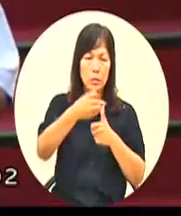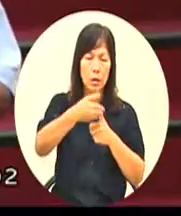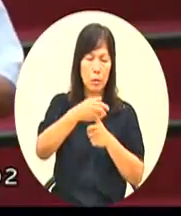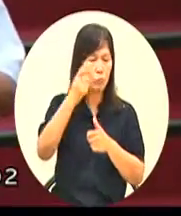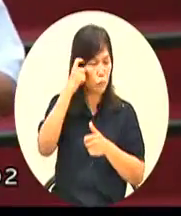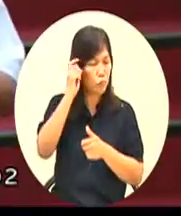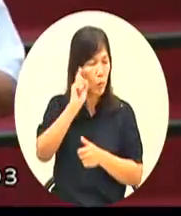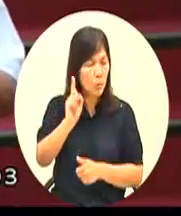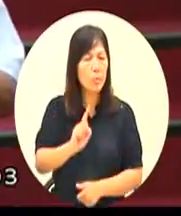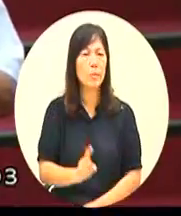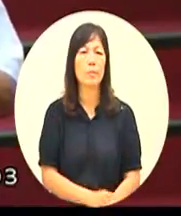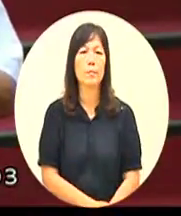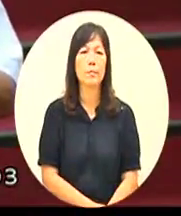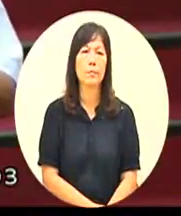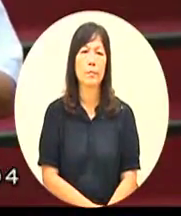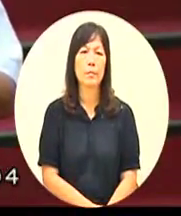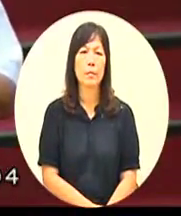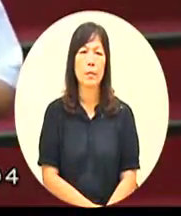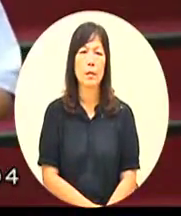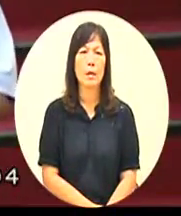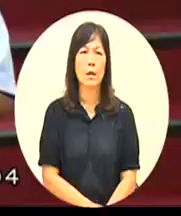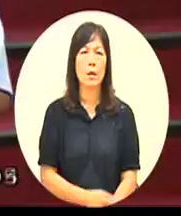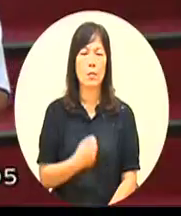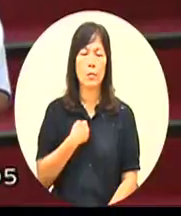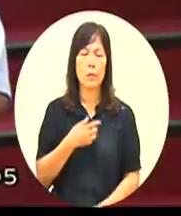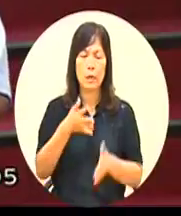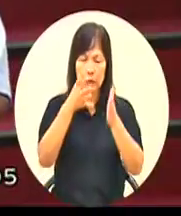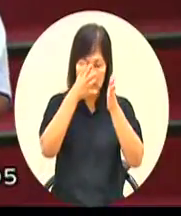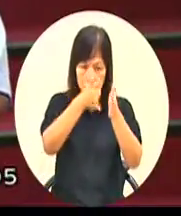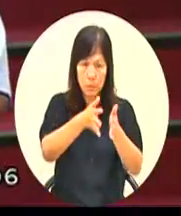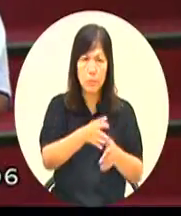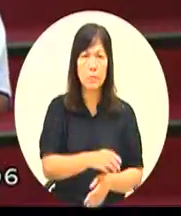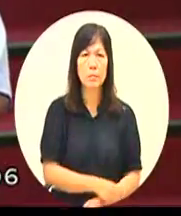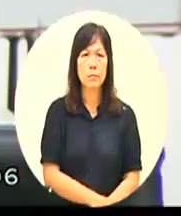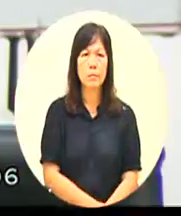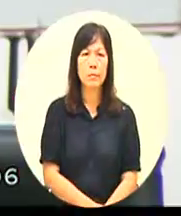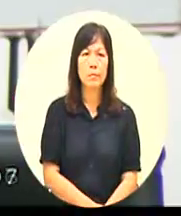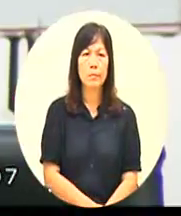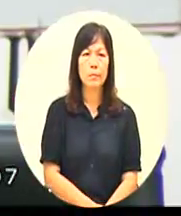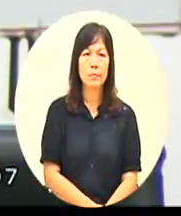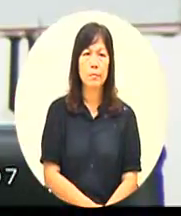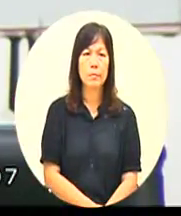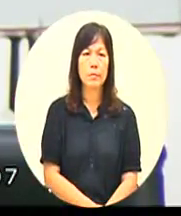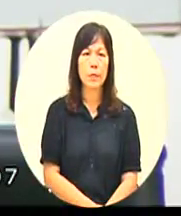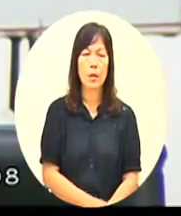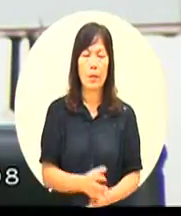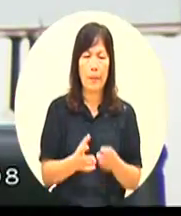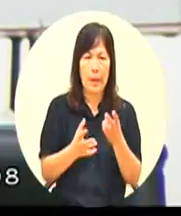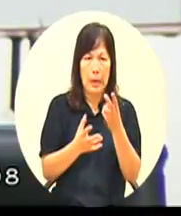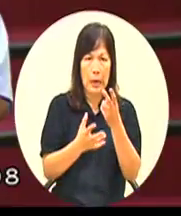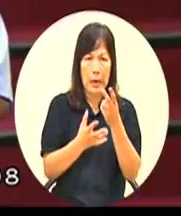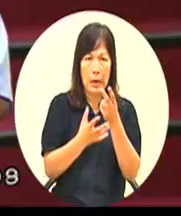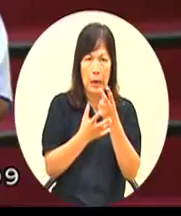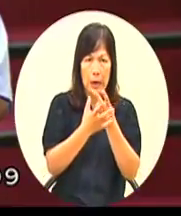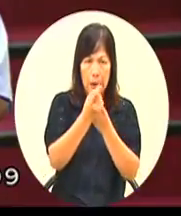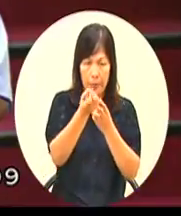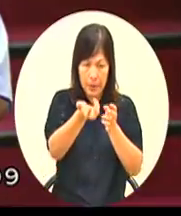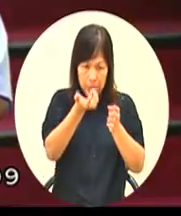法。那么我只针对我们合并前、合并